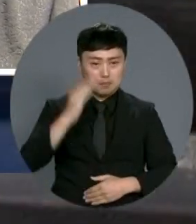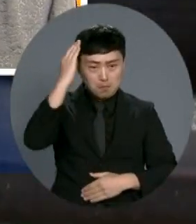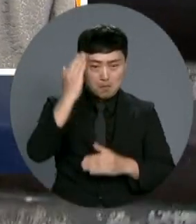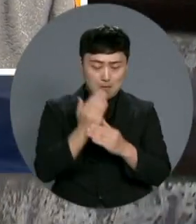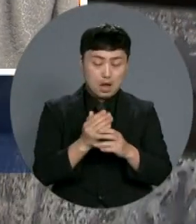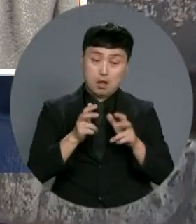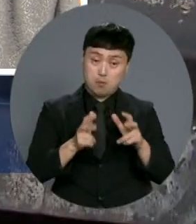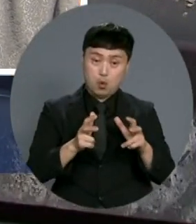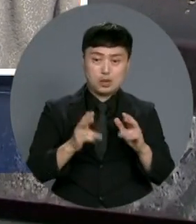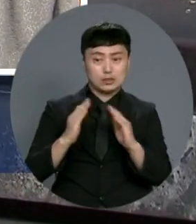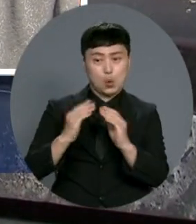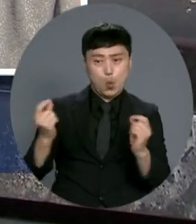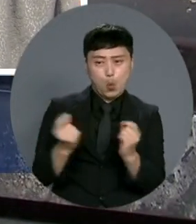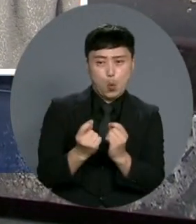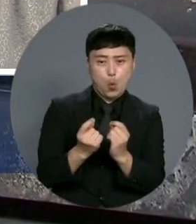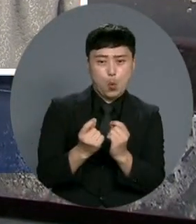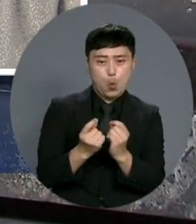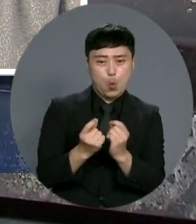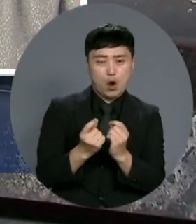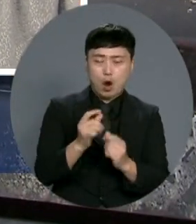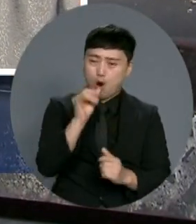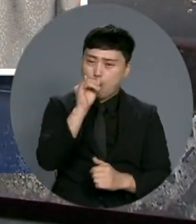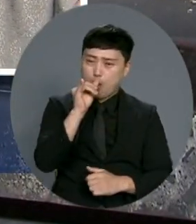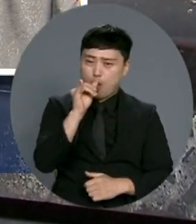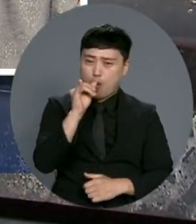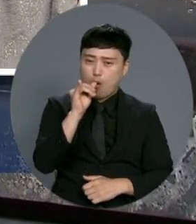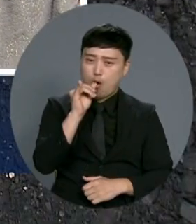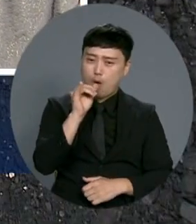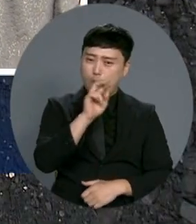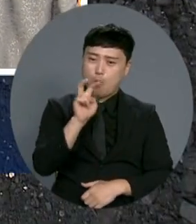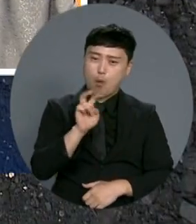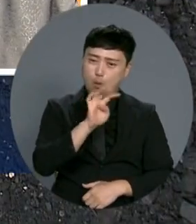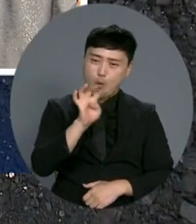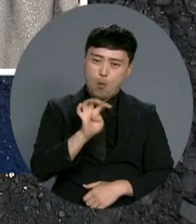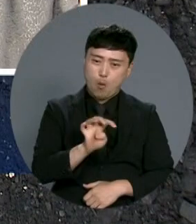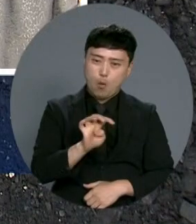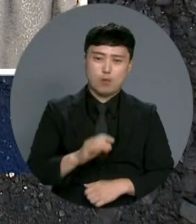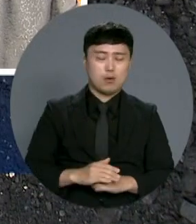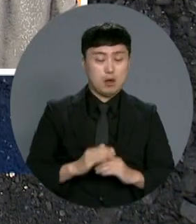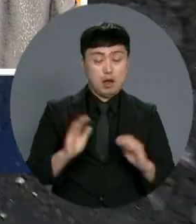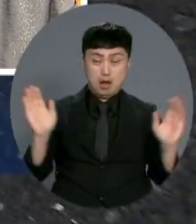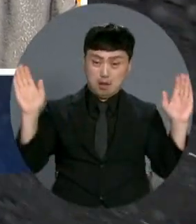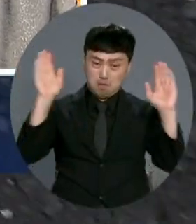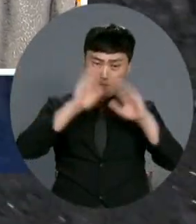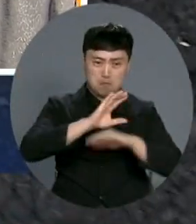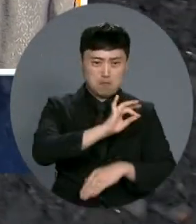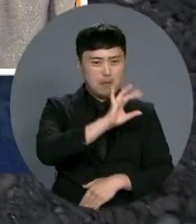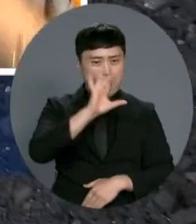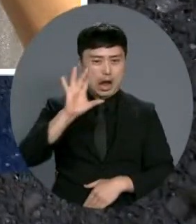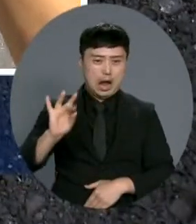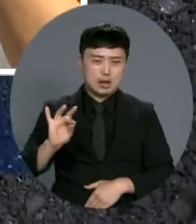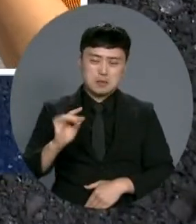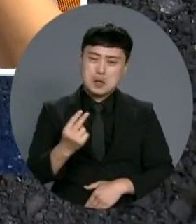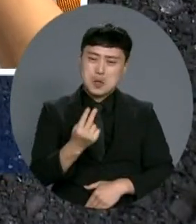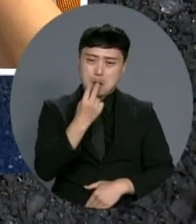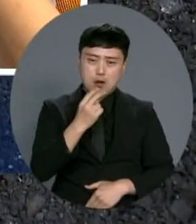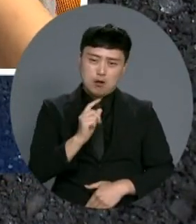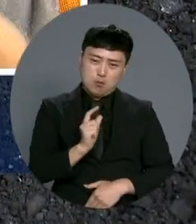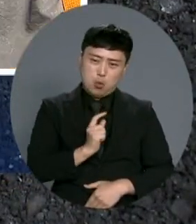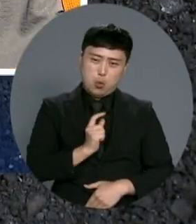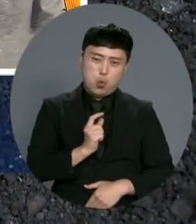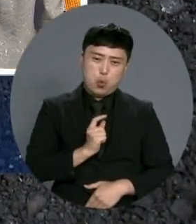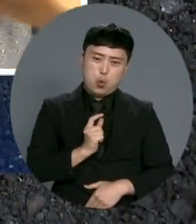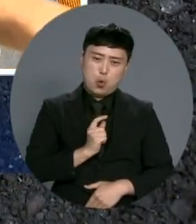옆에 있다라는 생각은 잘 안 하죠. 네. 여전히 밤에 한 번씩 조금 매캐하다